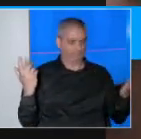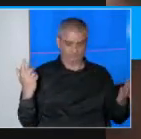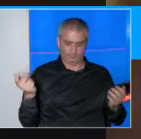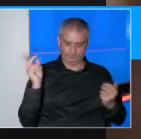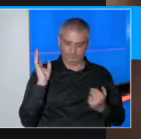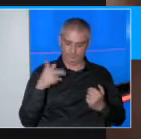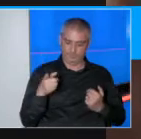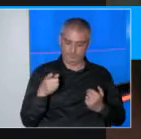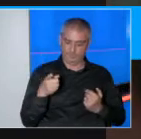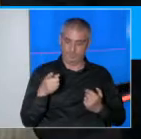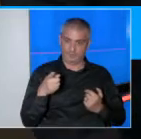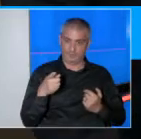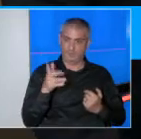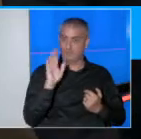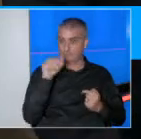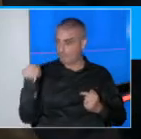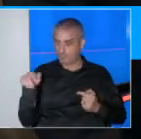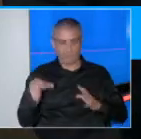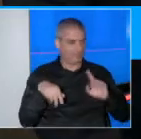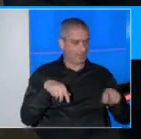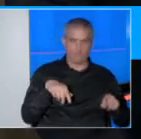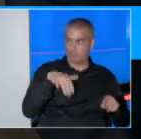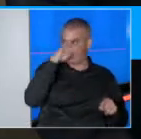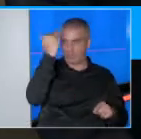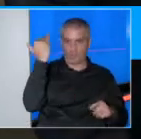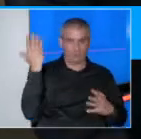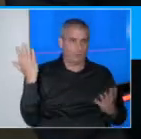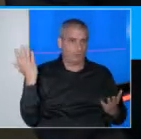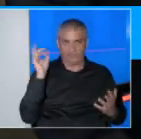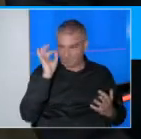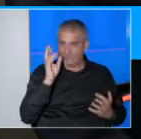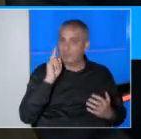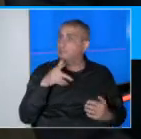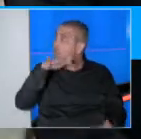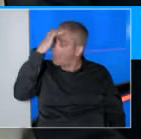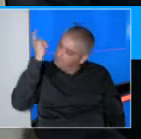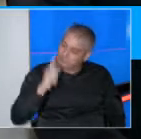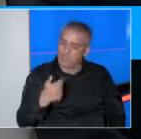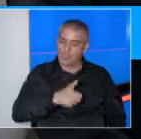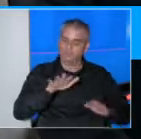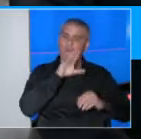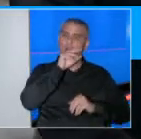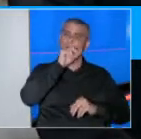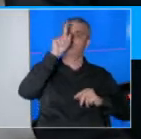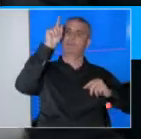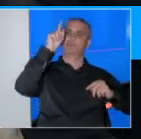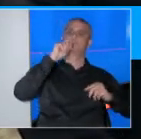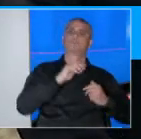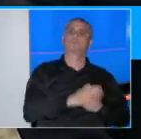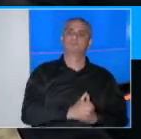לציין שגם מכאן וגם מכאן זה חמור. אבל עדיין צריך קולו של ראש הממשלה להישמע.